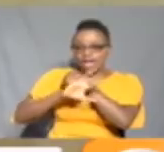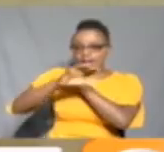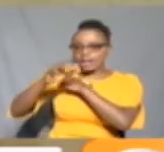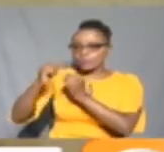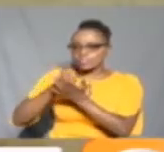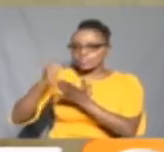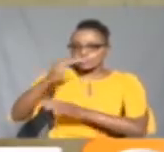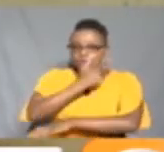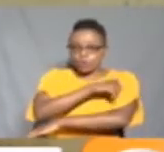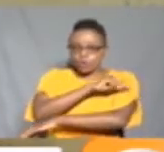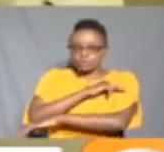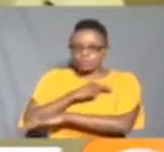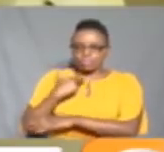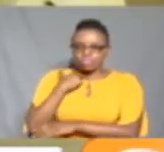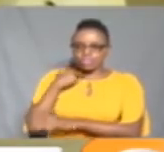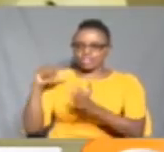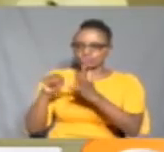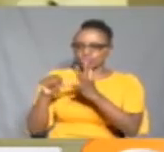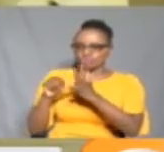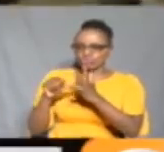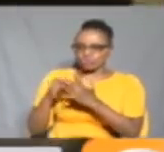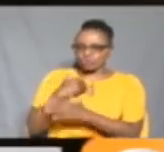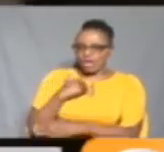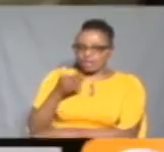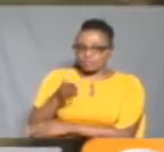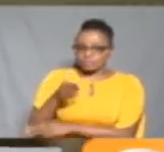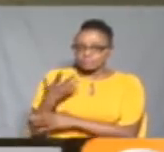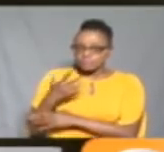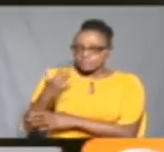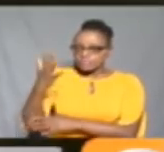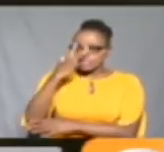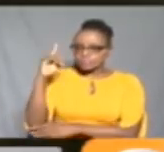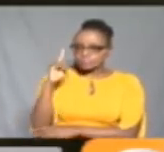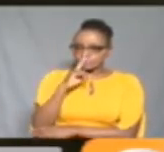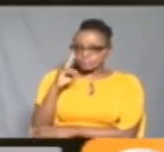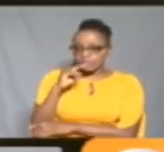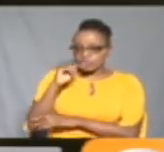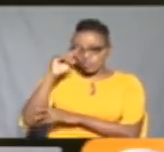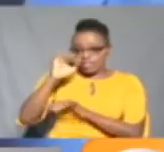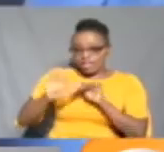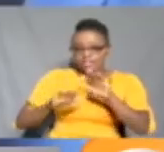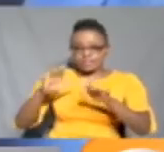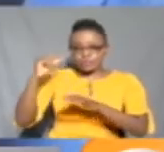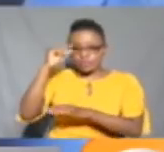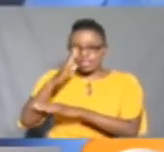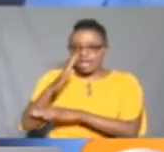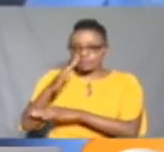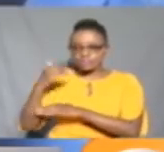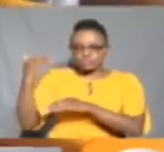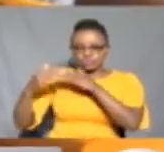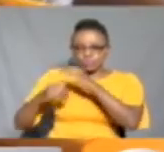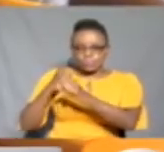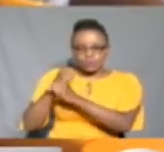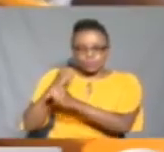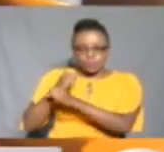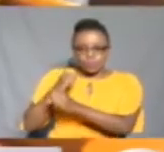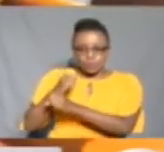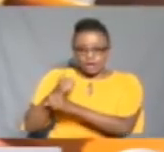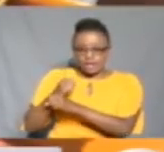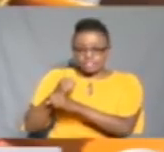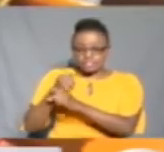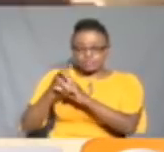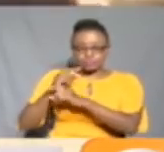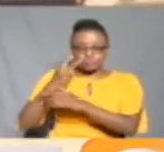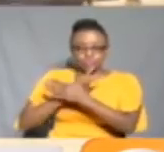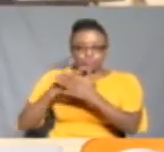kutokana na aibu iliyoikumba hospitali hiyo. Aibu iliyotokana na serikali ya kaunti ya Kirinyaga kuachisha kazi wafanyakazi wa kaunti wiki